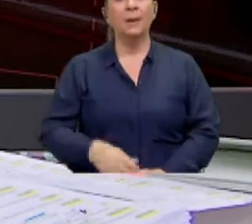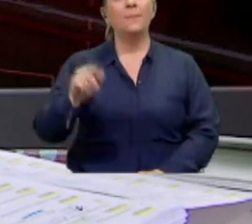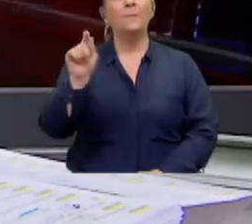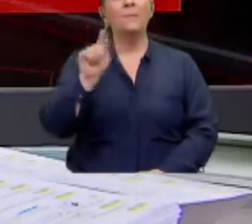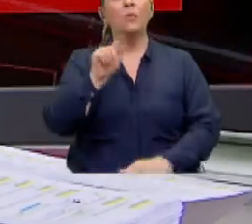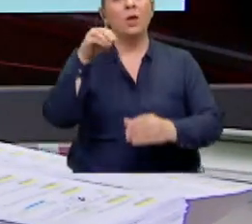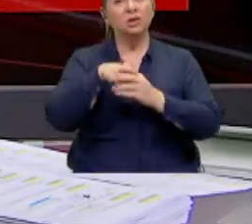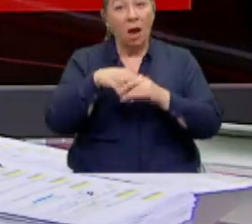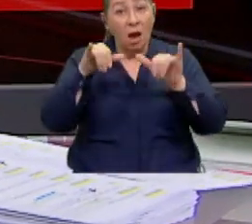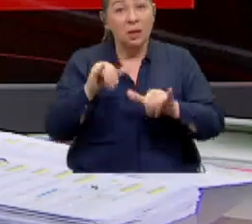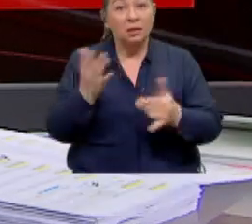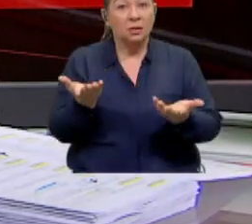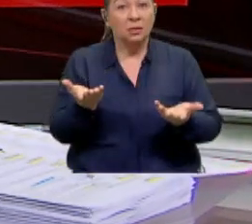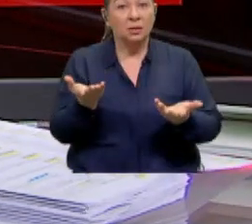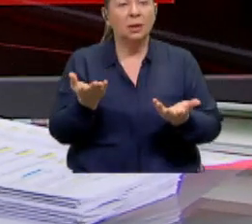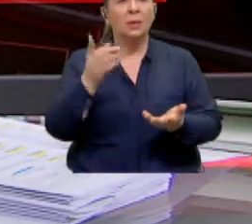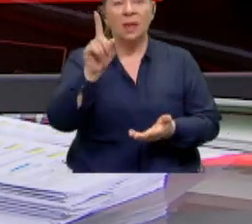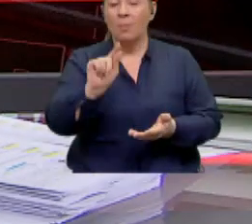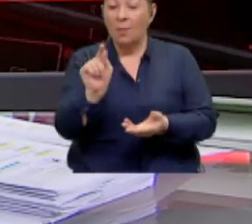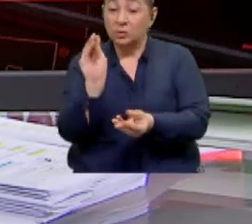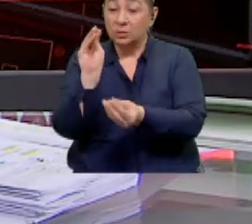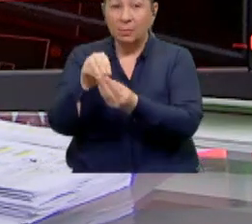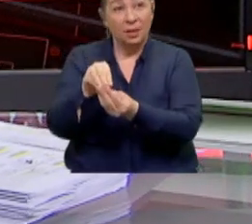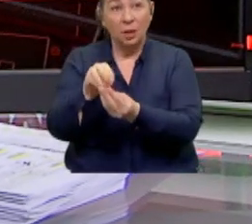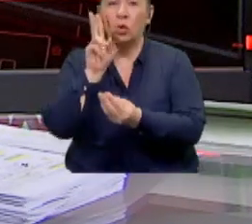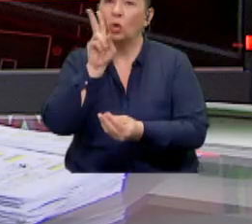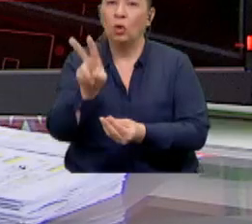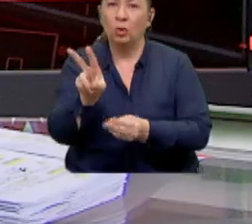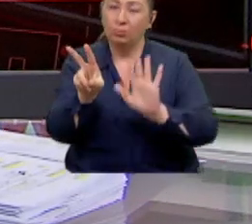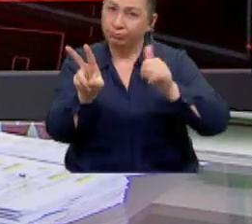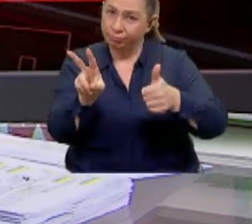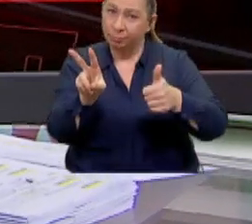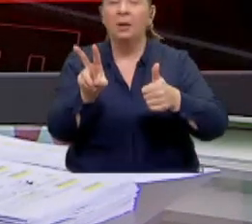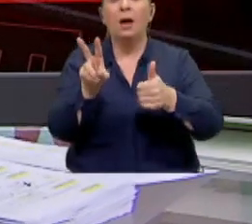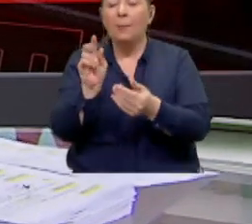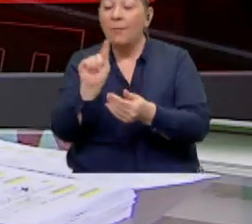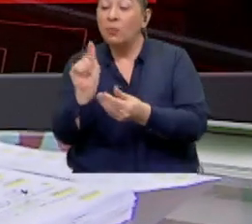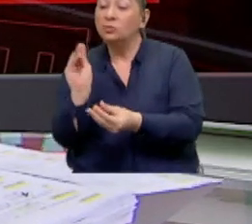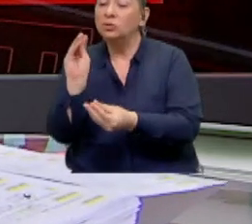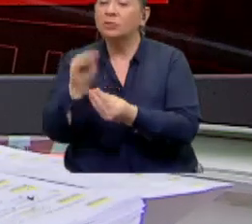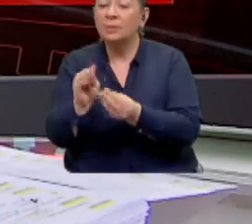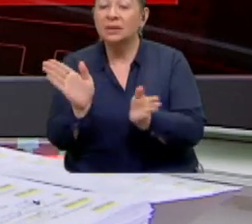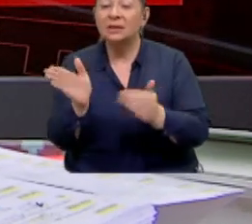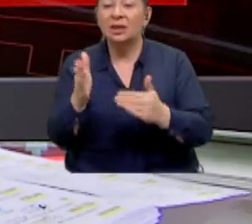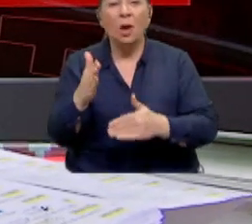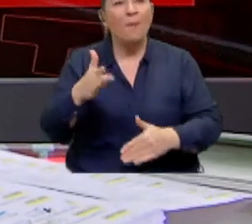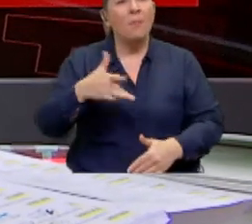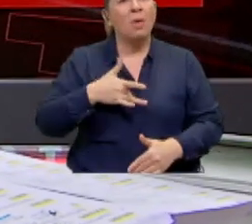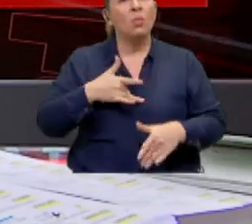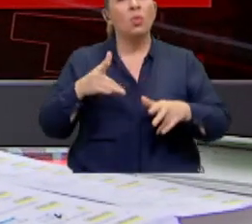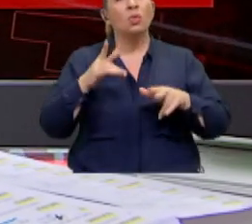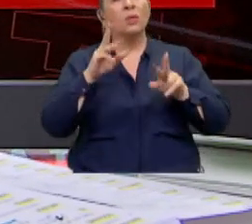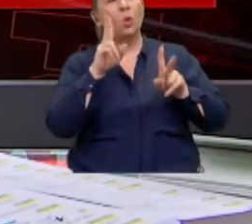Memurlar için de aynı şey geçerli. Bir memur zammı gördük. Memur zammı sendikayı memnun etmiş gibi